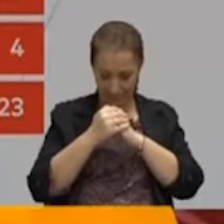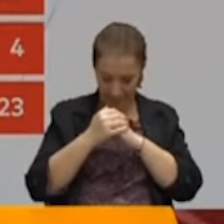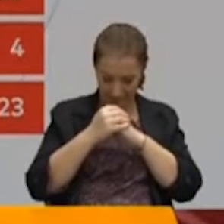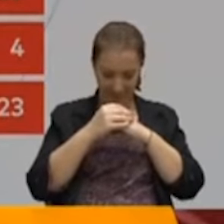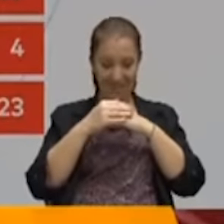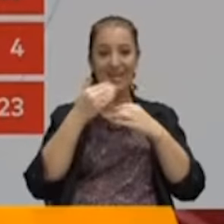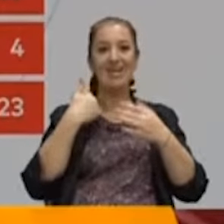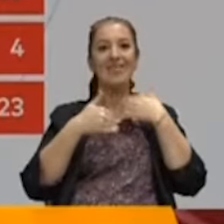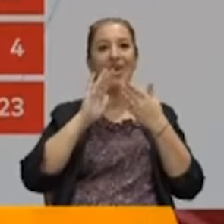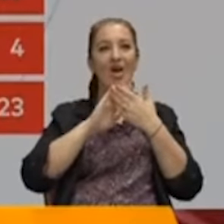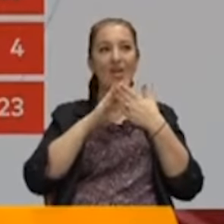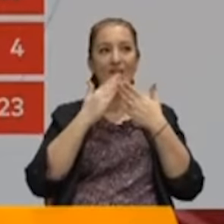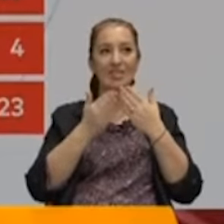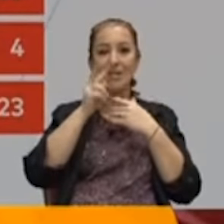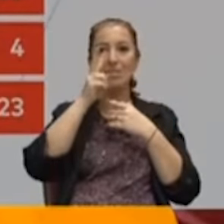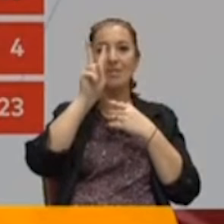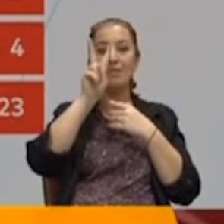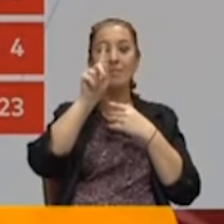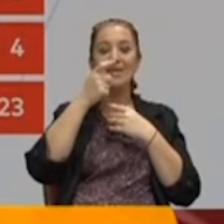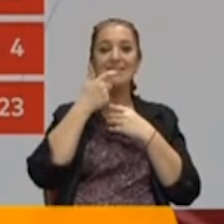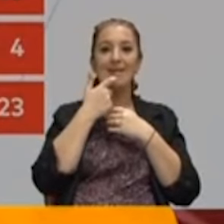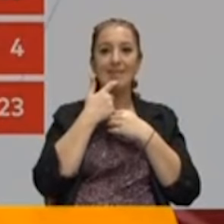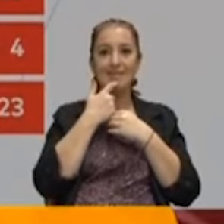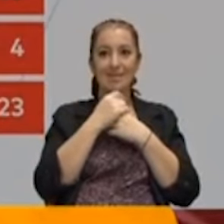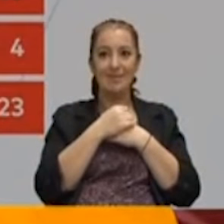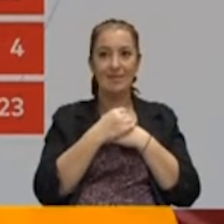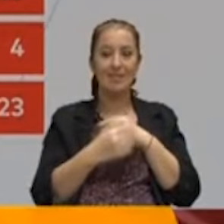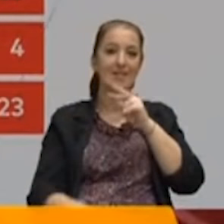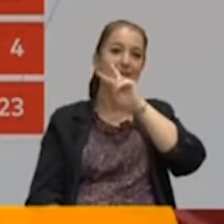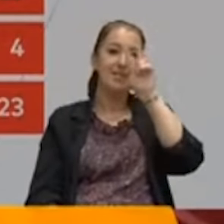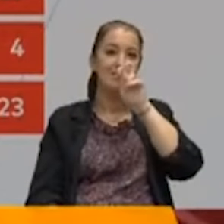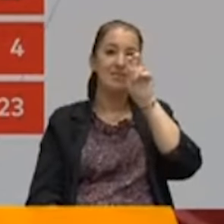arkadaşlar, 2021 yılında